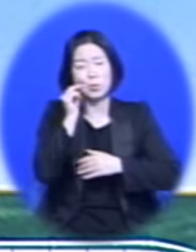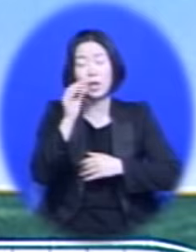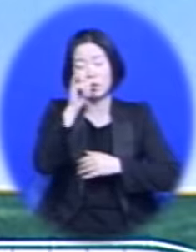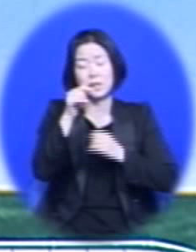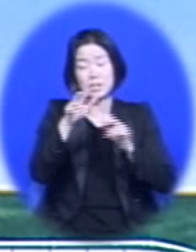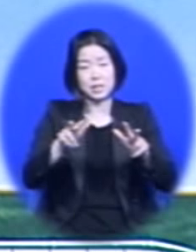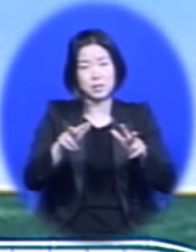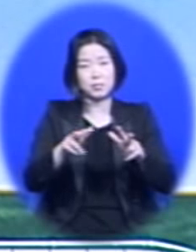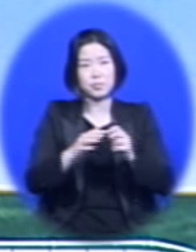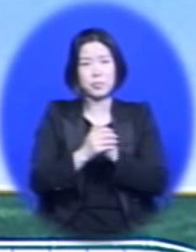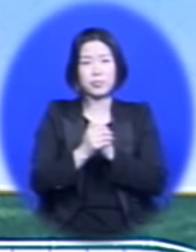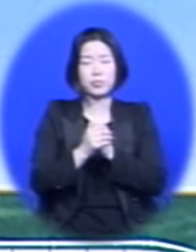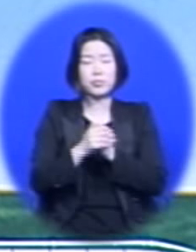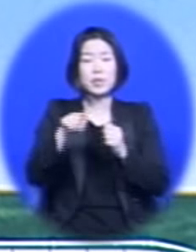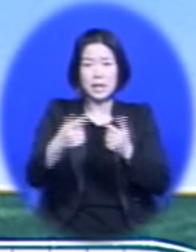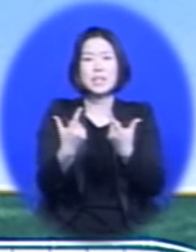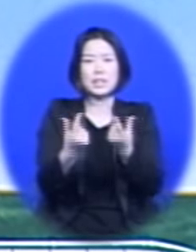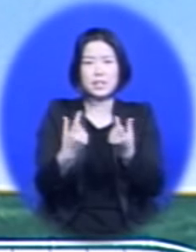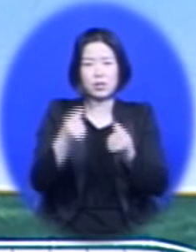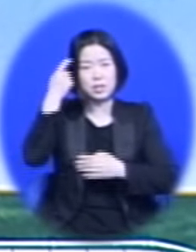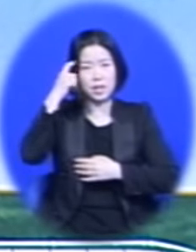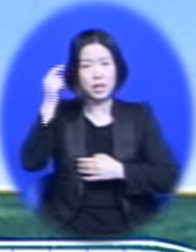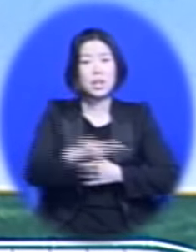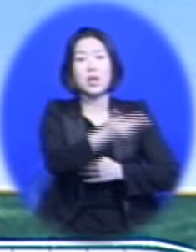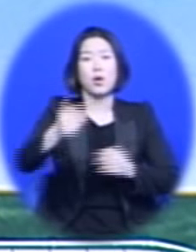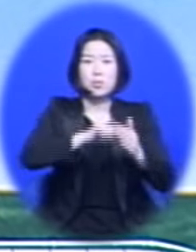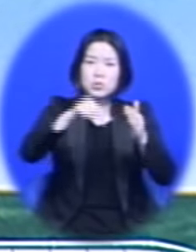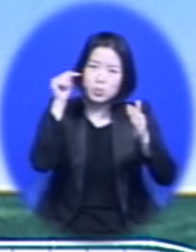지금. 이런 생각이